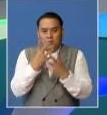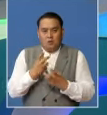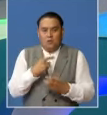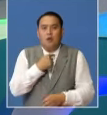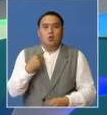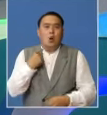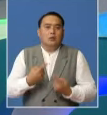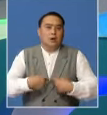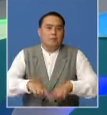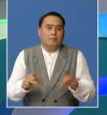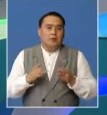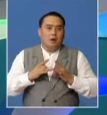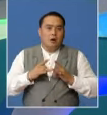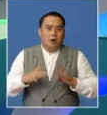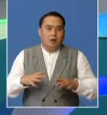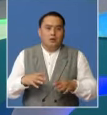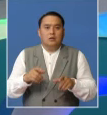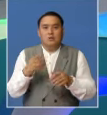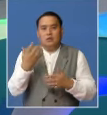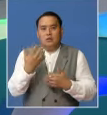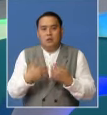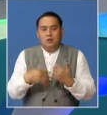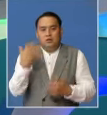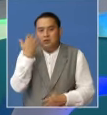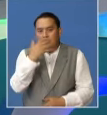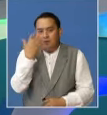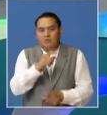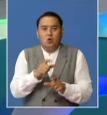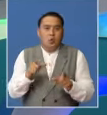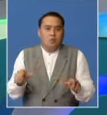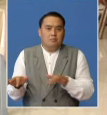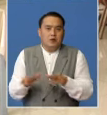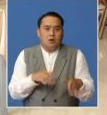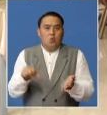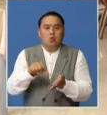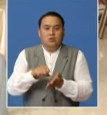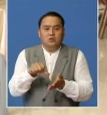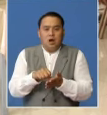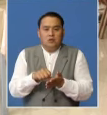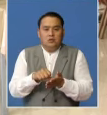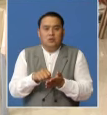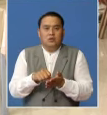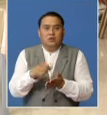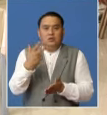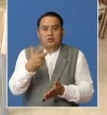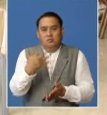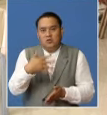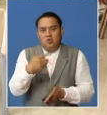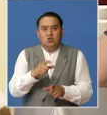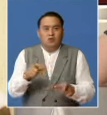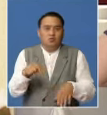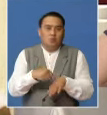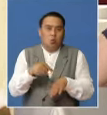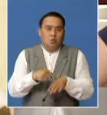Талдыкургане организовали праздничный концерт для слабовидящих и слепых людей. В мероприятии приняли участие порядка 50 человек.